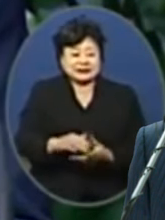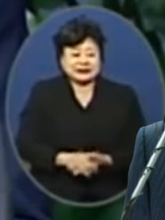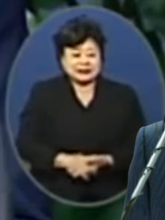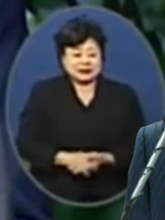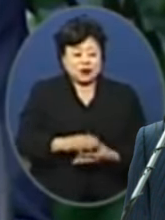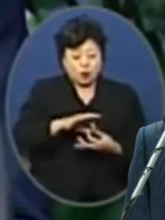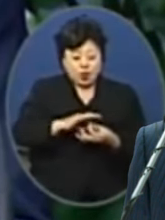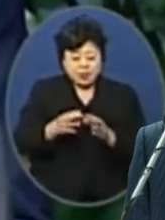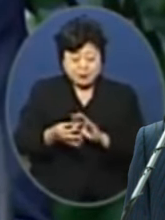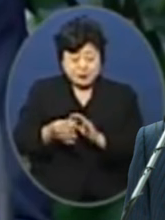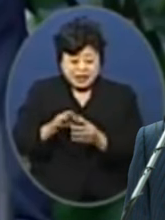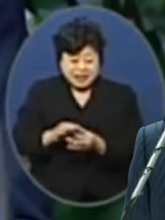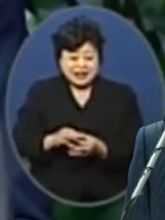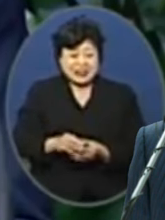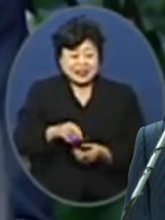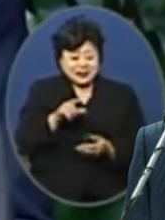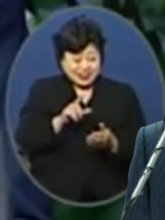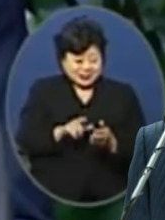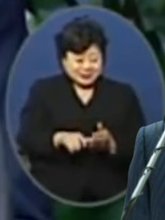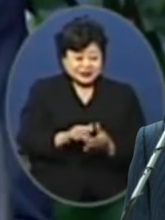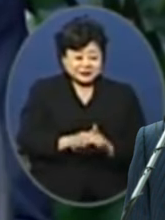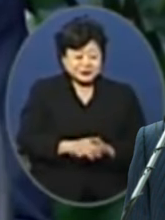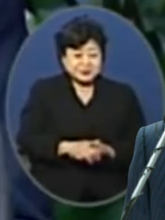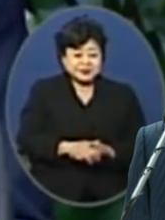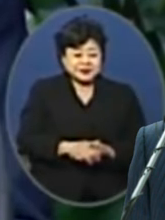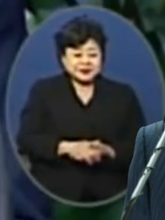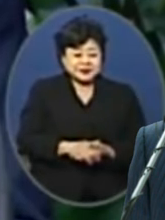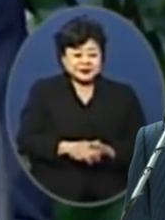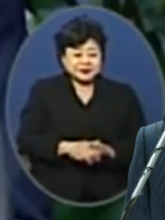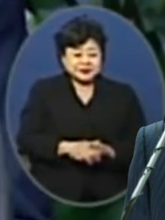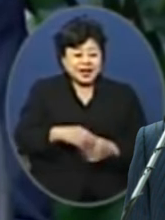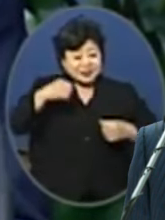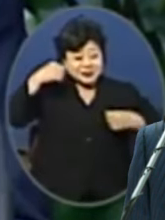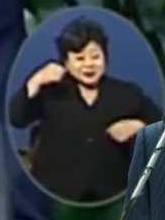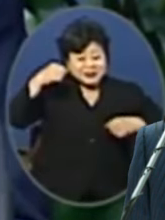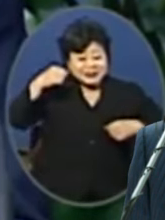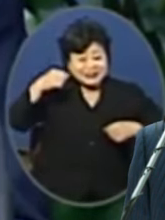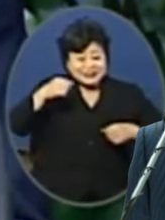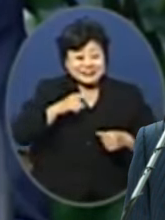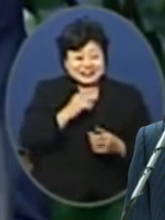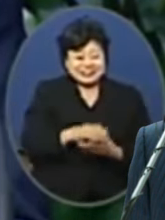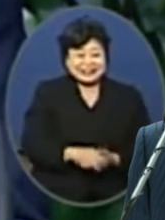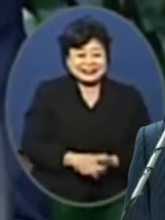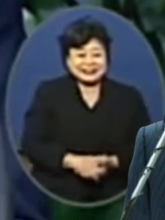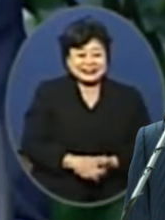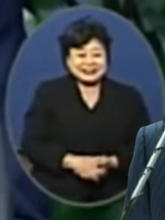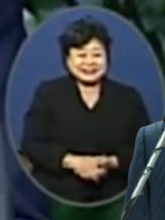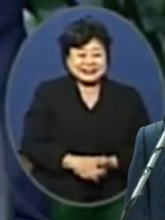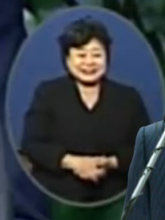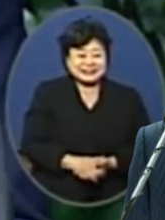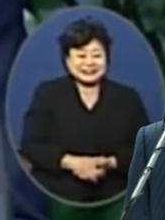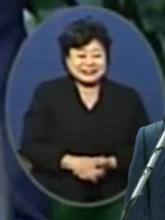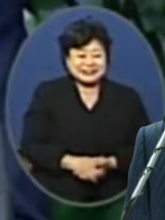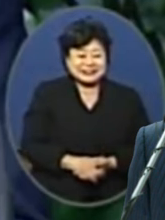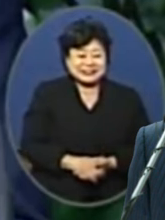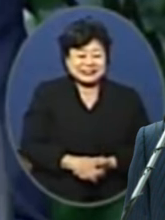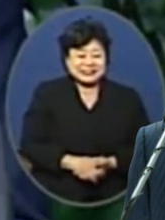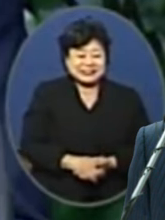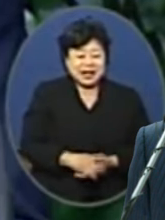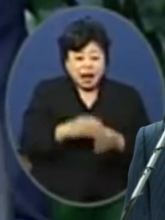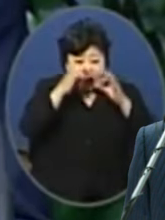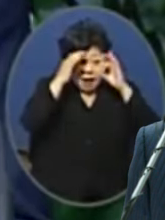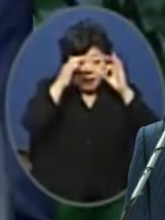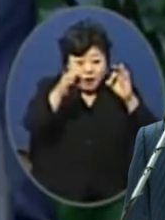올림픽 거기에서 그 춤을 춘다 합니까 뭐라고 말합니까 그거